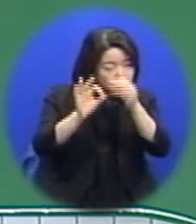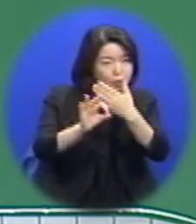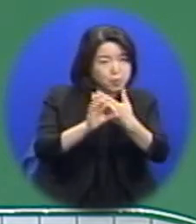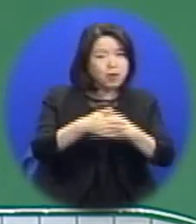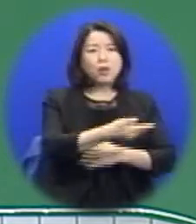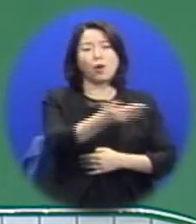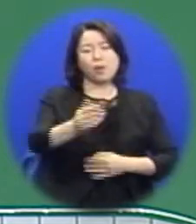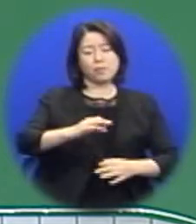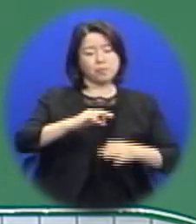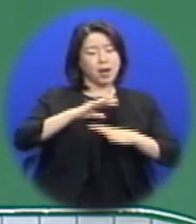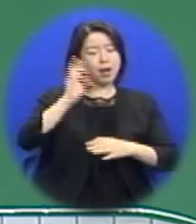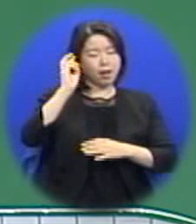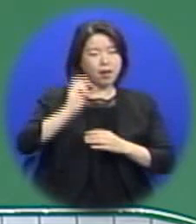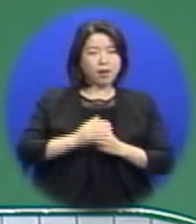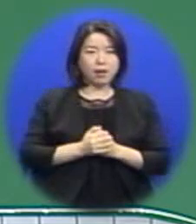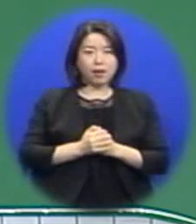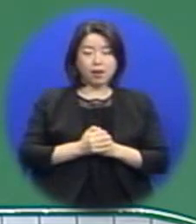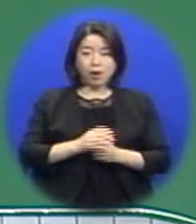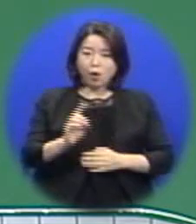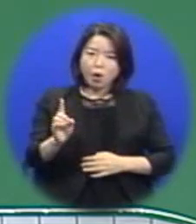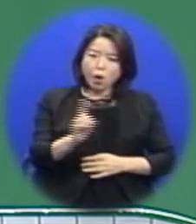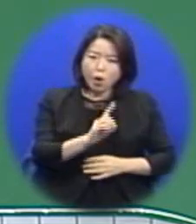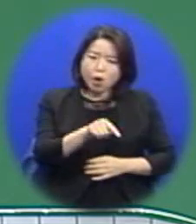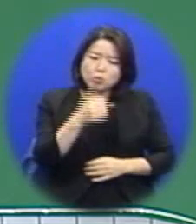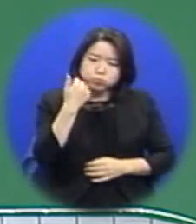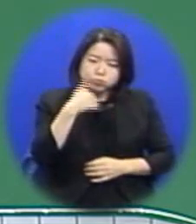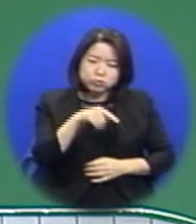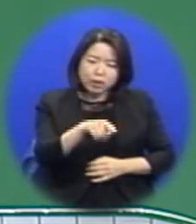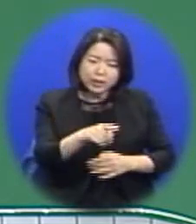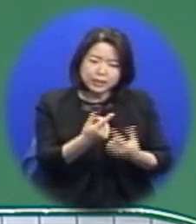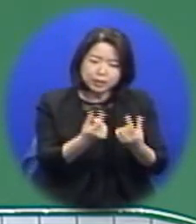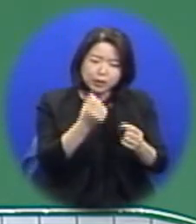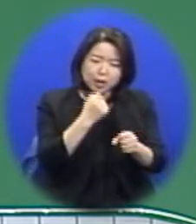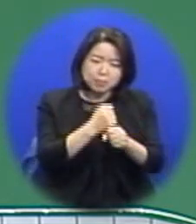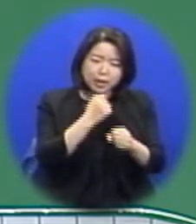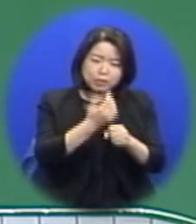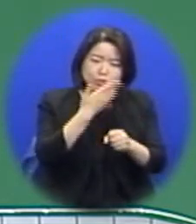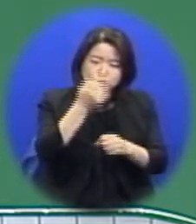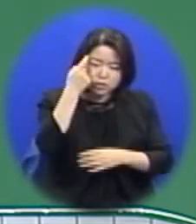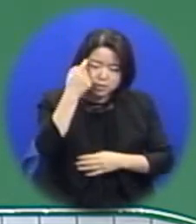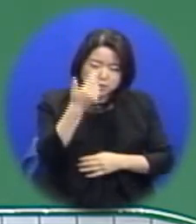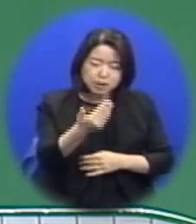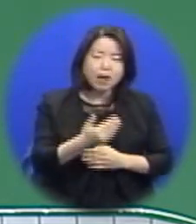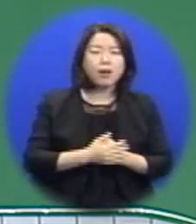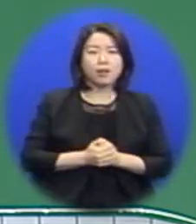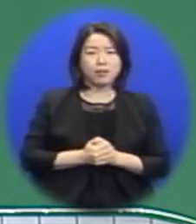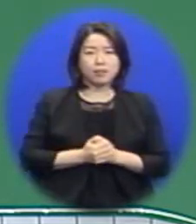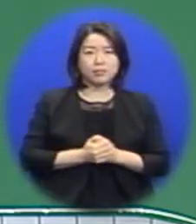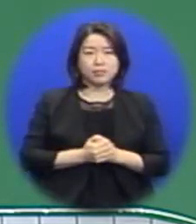거예요. 도대체 누가 이렇게 만들 수 있을까?